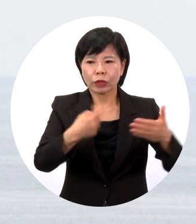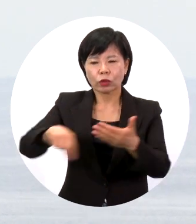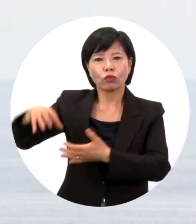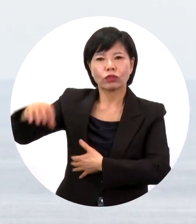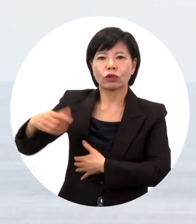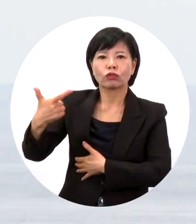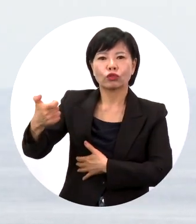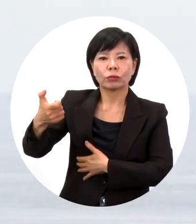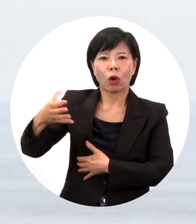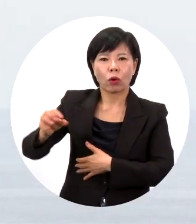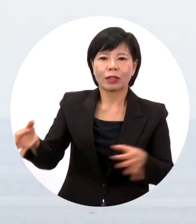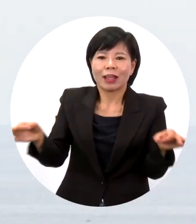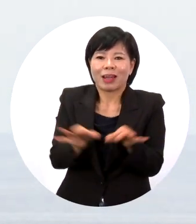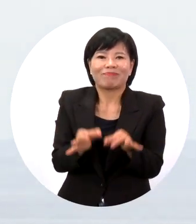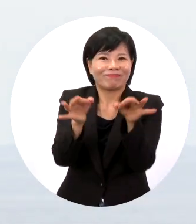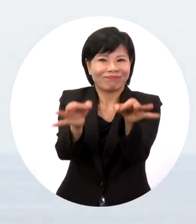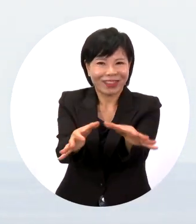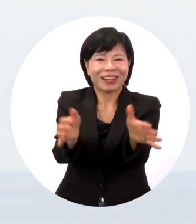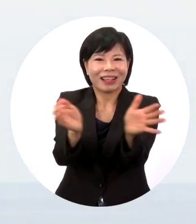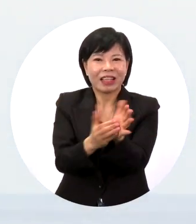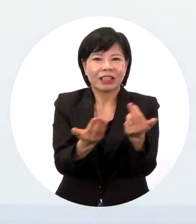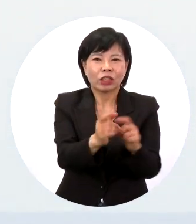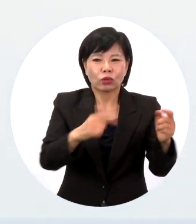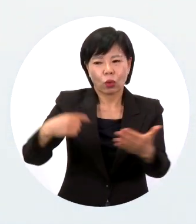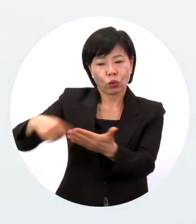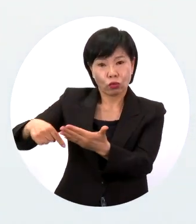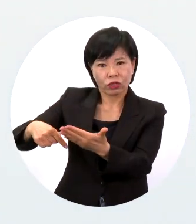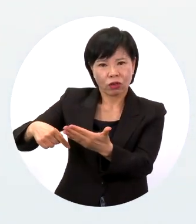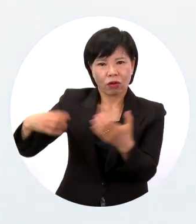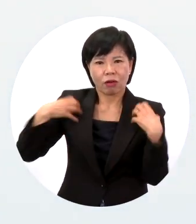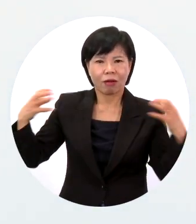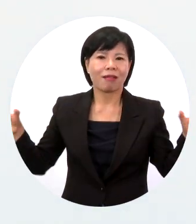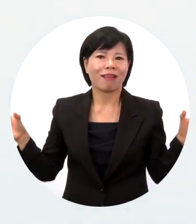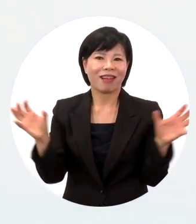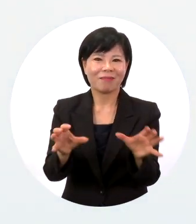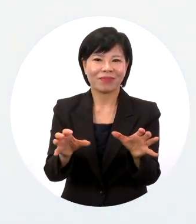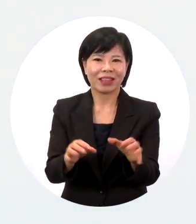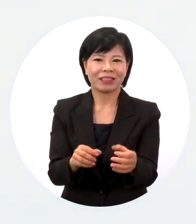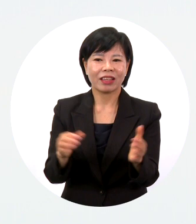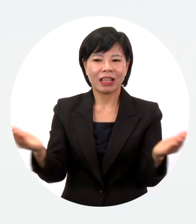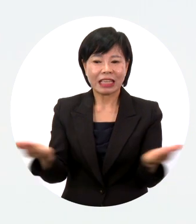원의 예산을 투입하게 됩니다. 제주도와 도교육청은 행정협의회 및